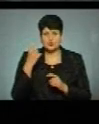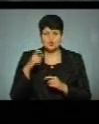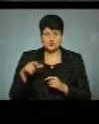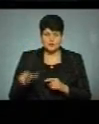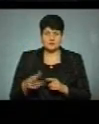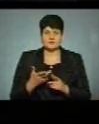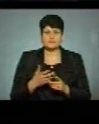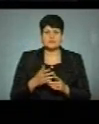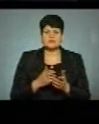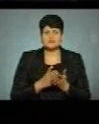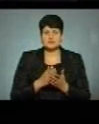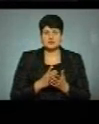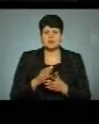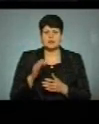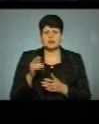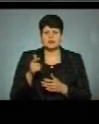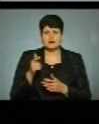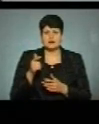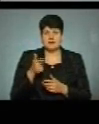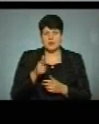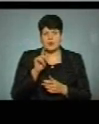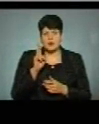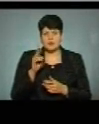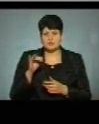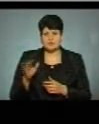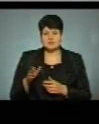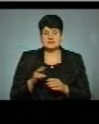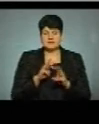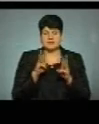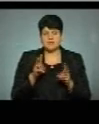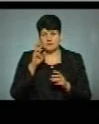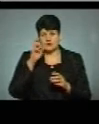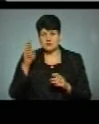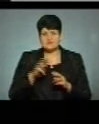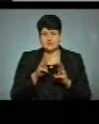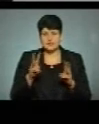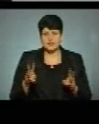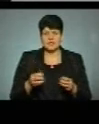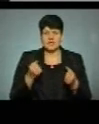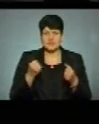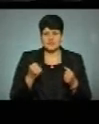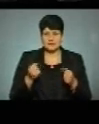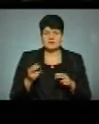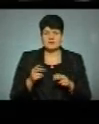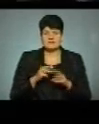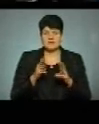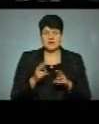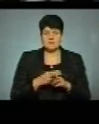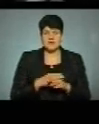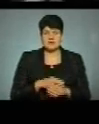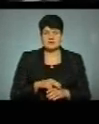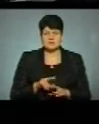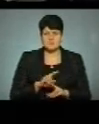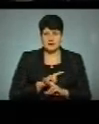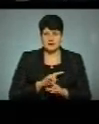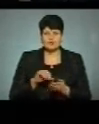Української греко-католицької церкви отець Роман Загородний. Святий Боже, святий кріпкий, святий безсмертний. Учасники акції